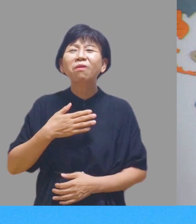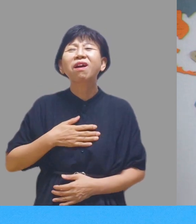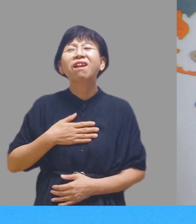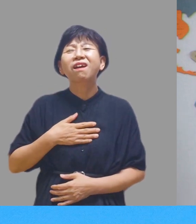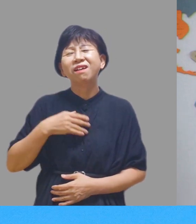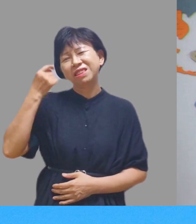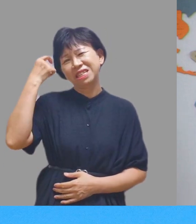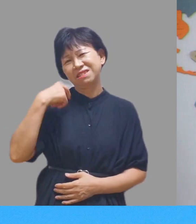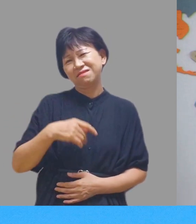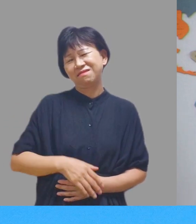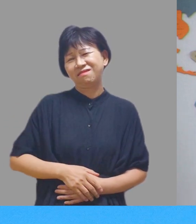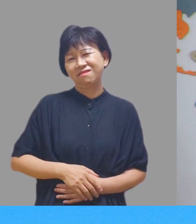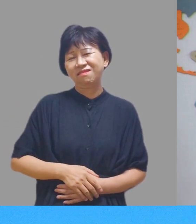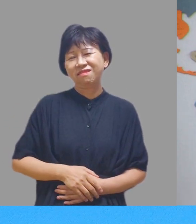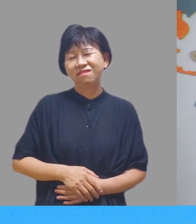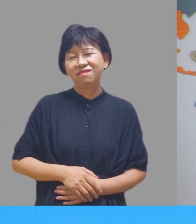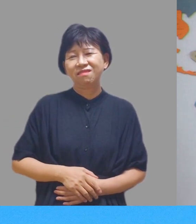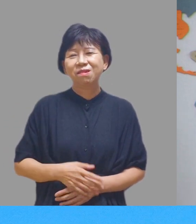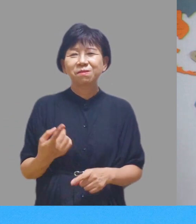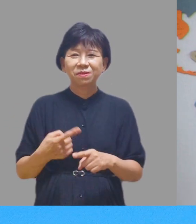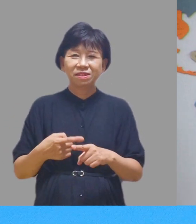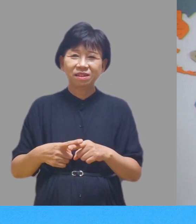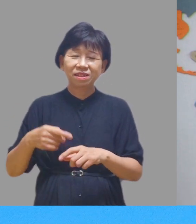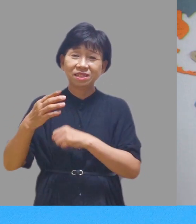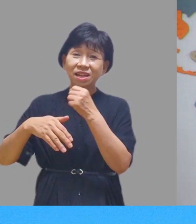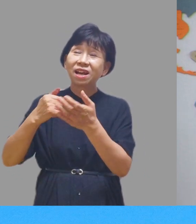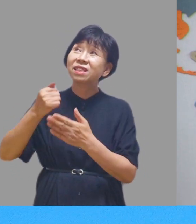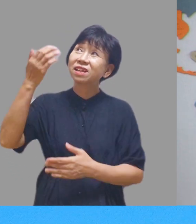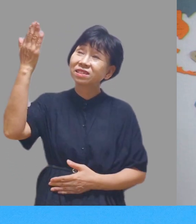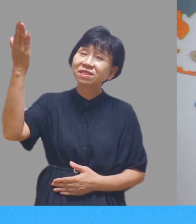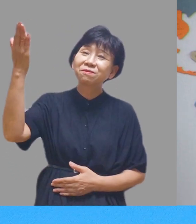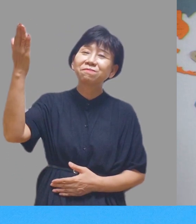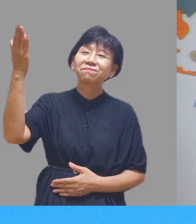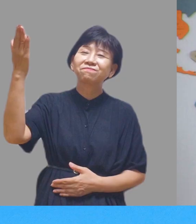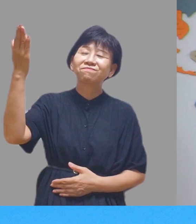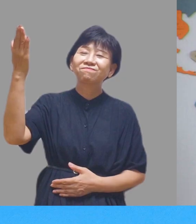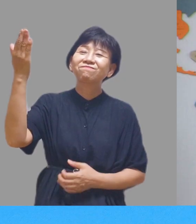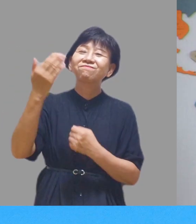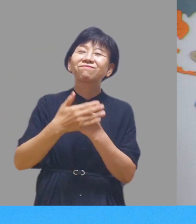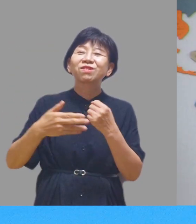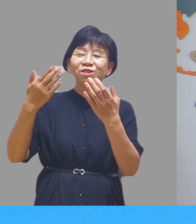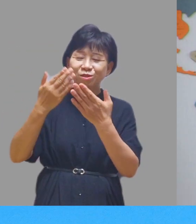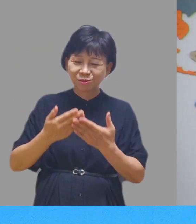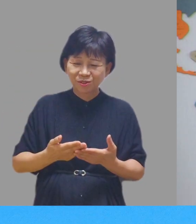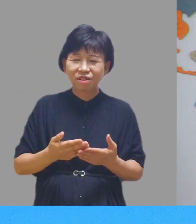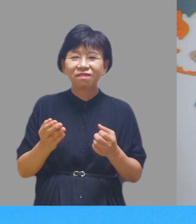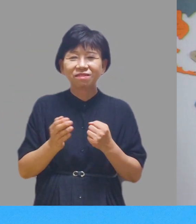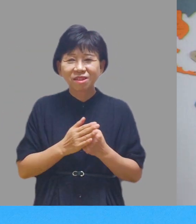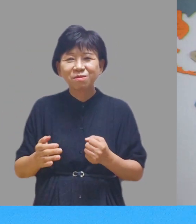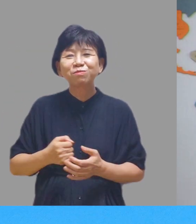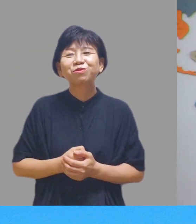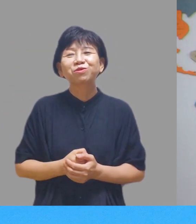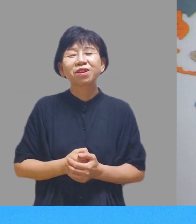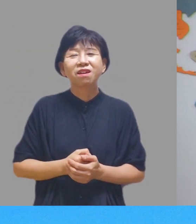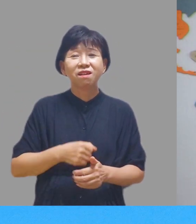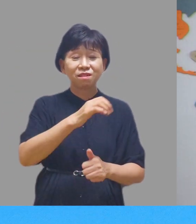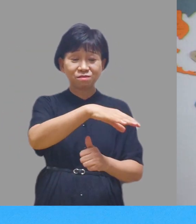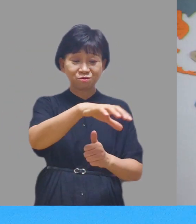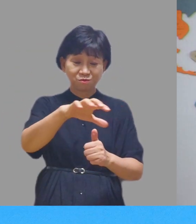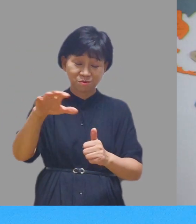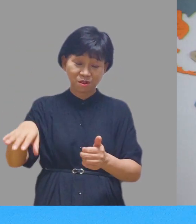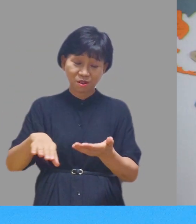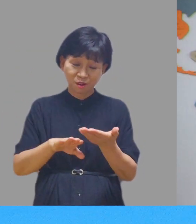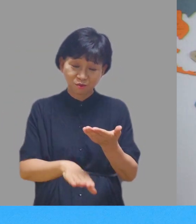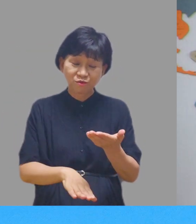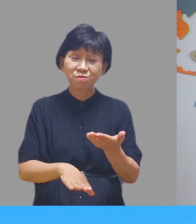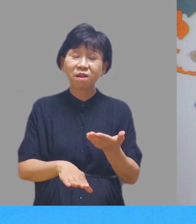그렇죠? 마찬가지예요. 하나님이 나에게 주시는 은혜가 있어서 그 은혜로 주변의 성도들을, 후배,